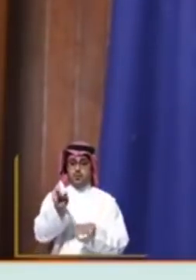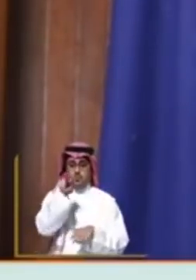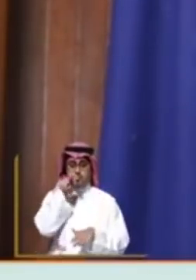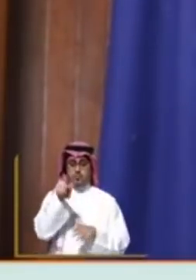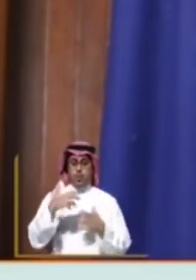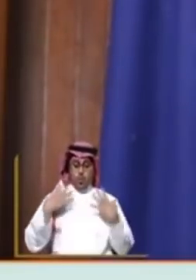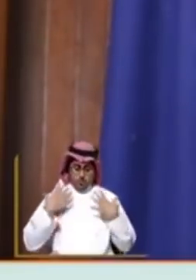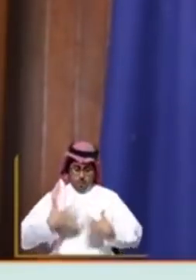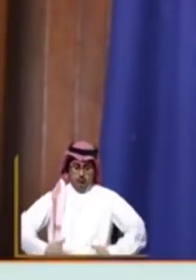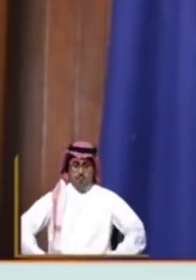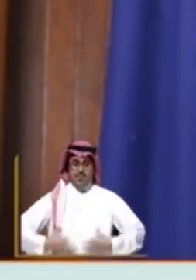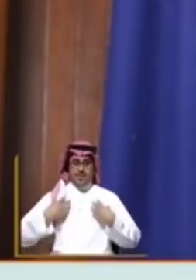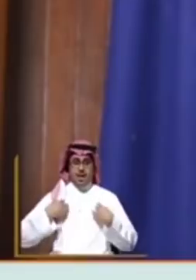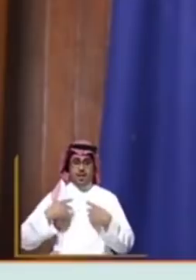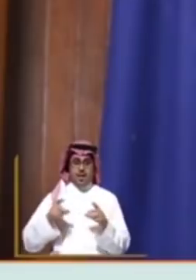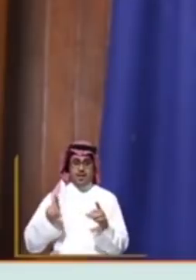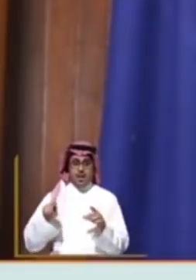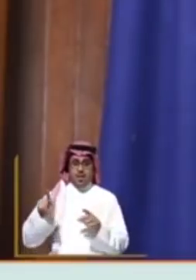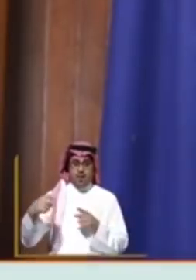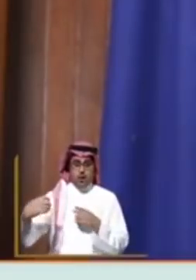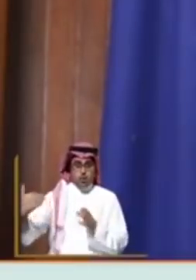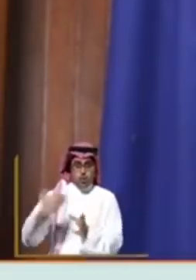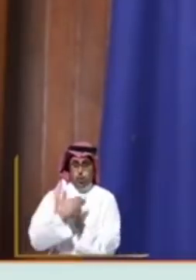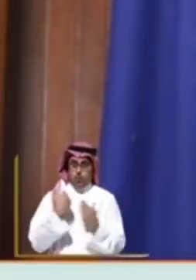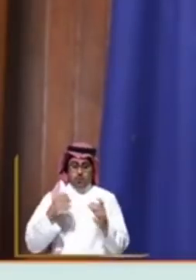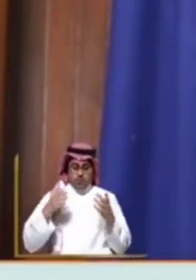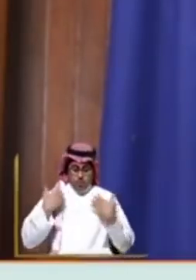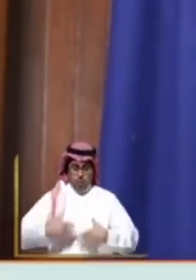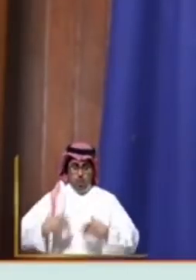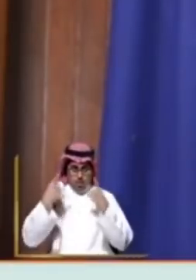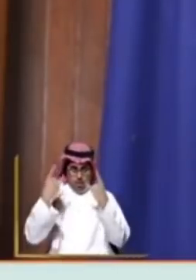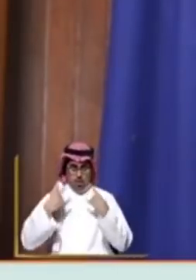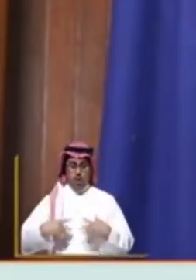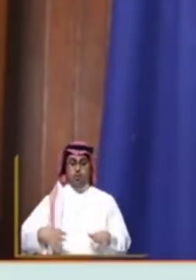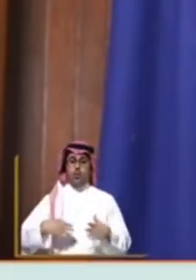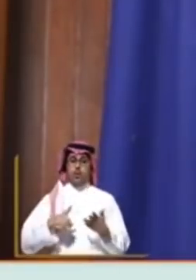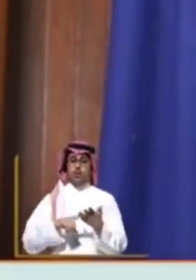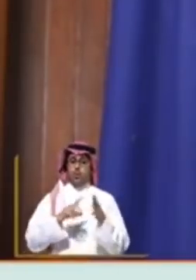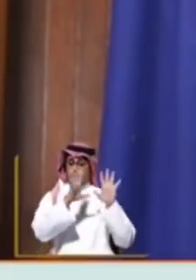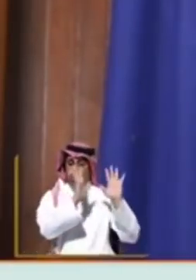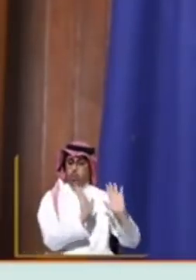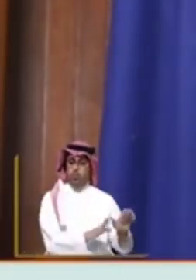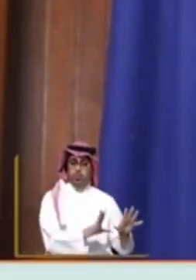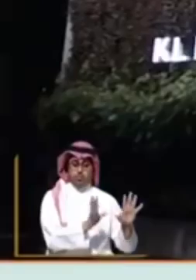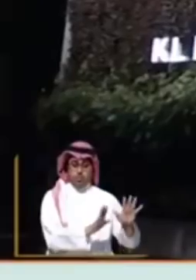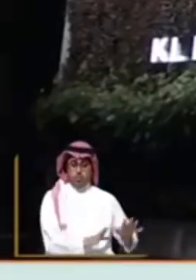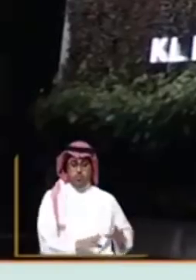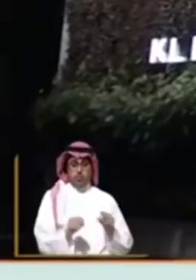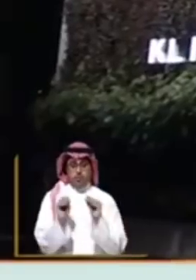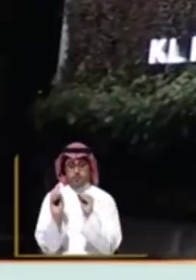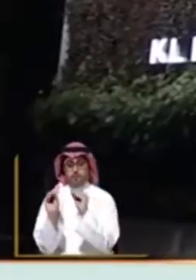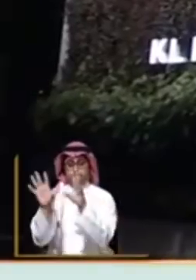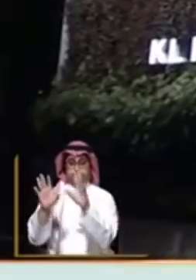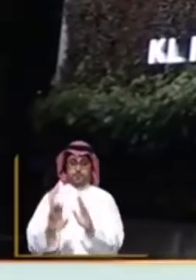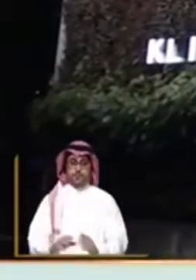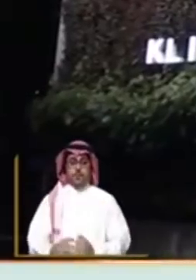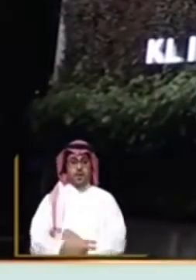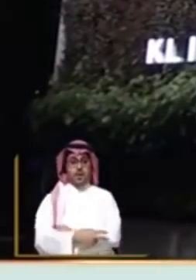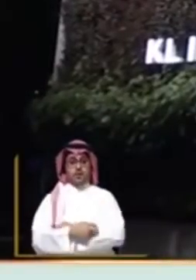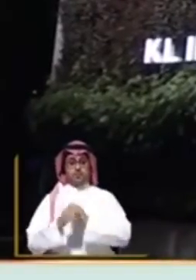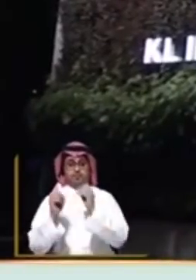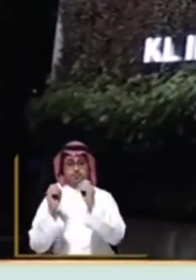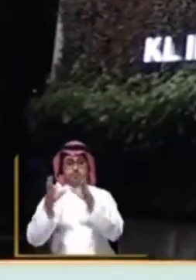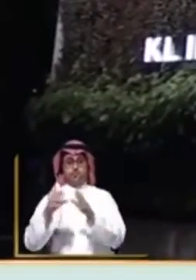ملابس واقية والعديد من الاحتياجات والمعدات فيما يتعلق بمكافحة وباء كورونا.